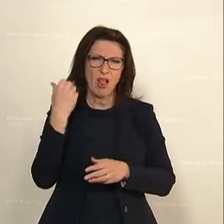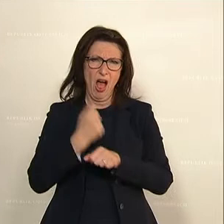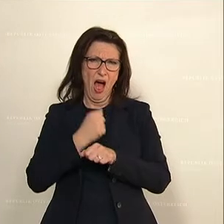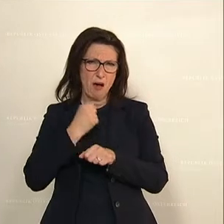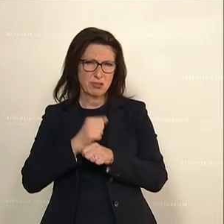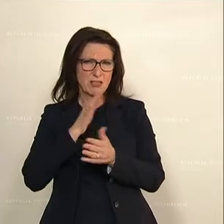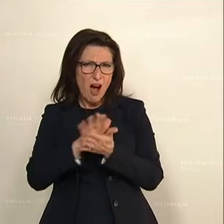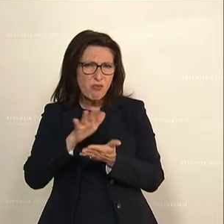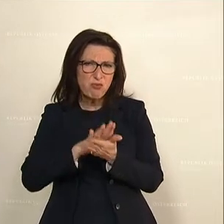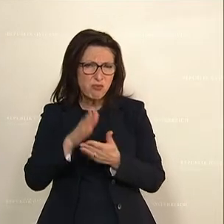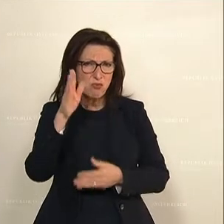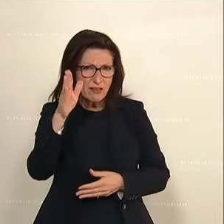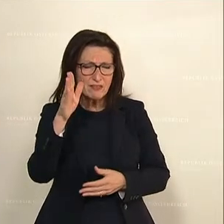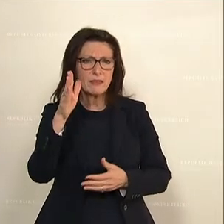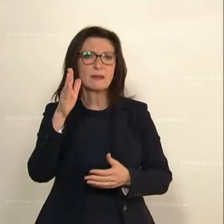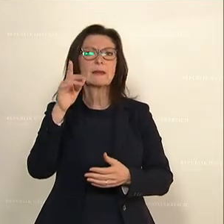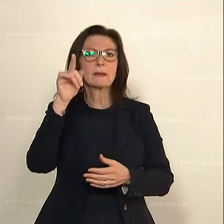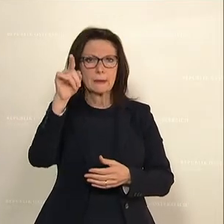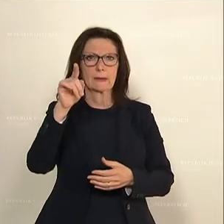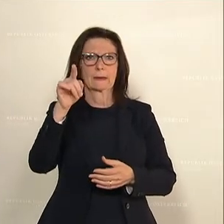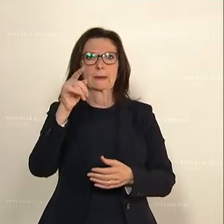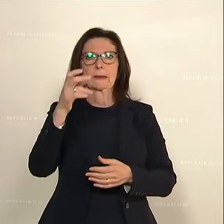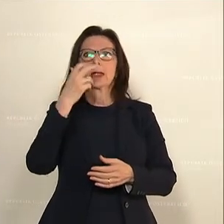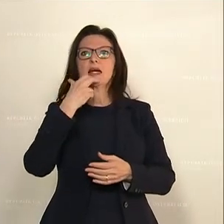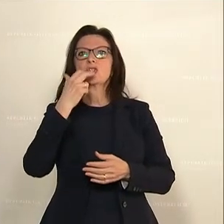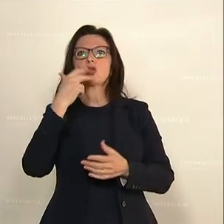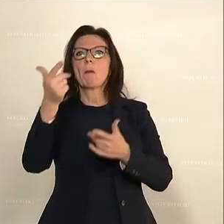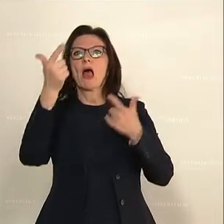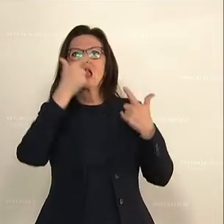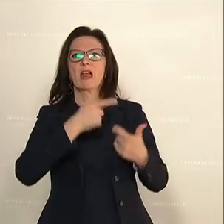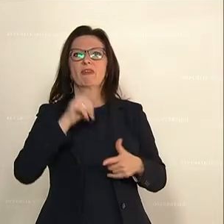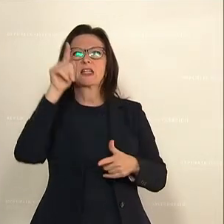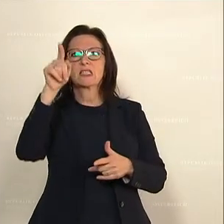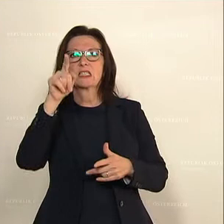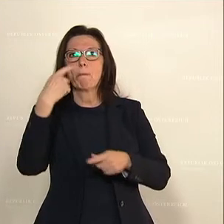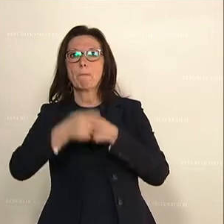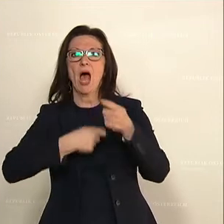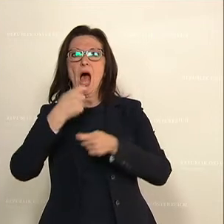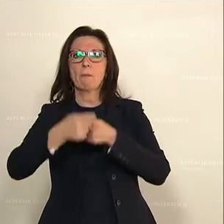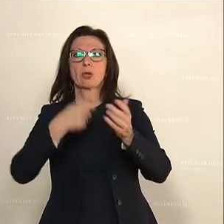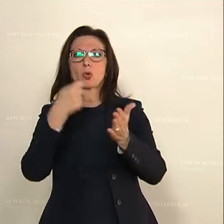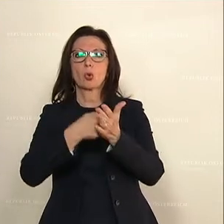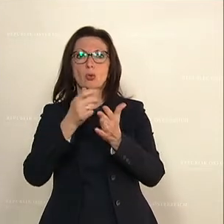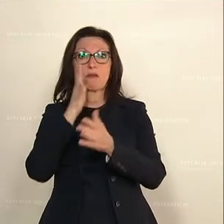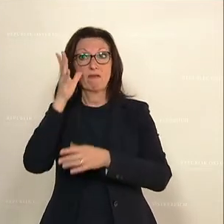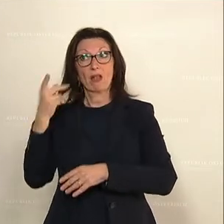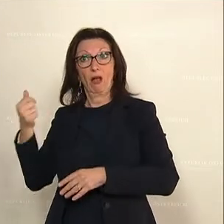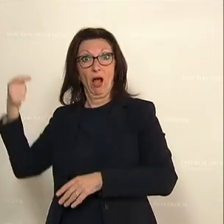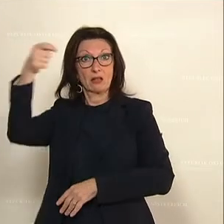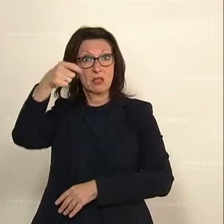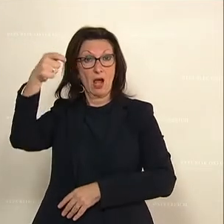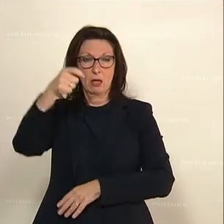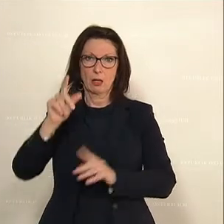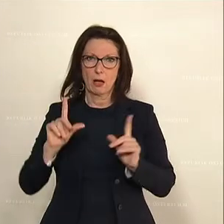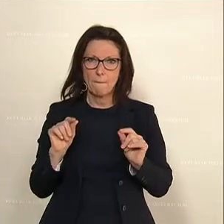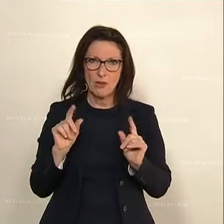Aufwand entsteht, ersetzt man diesem Stromlieferanten die entsprechenden Bearbeitungskosten. Das heißt, für